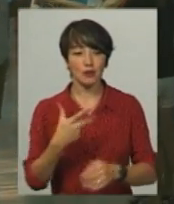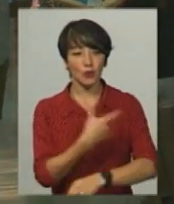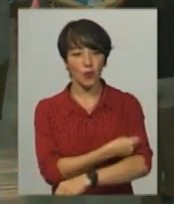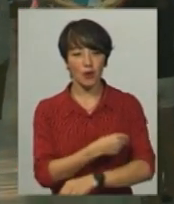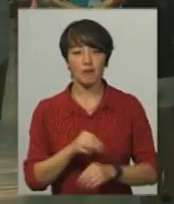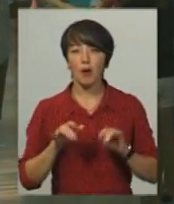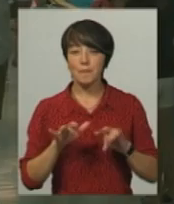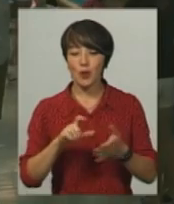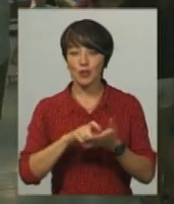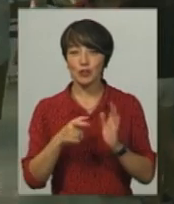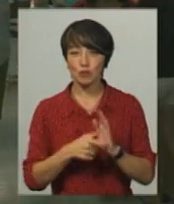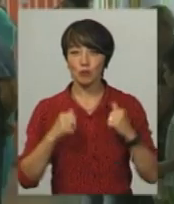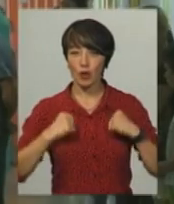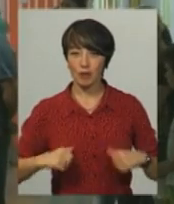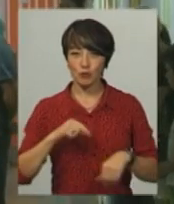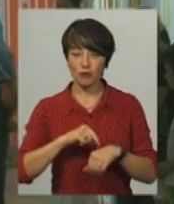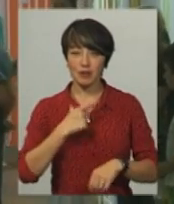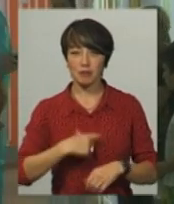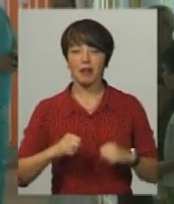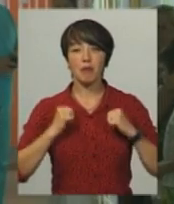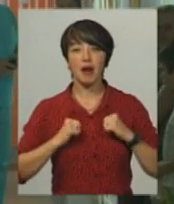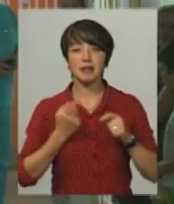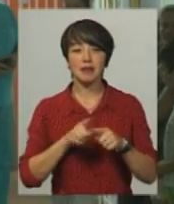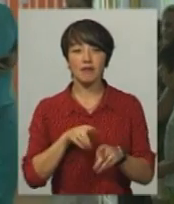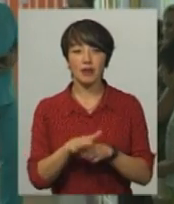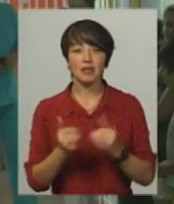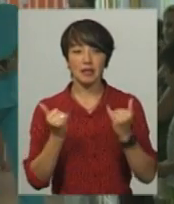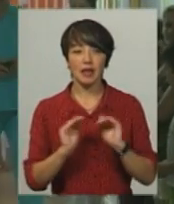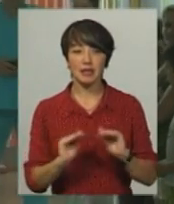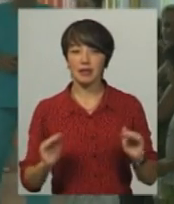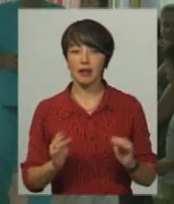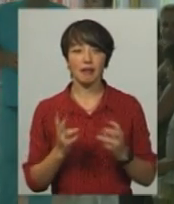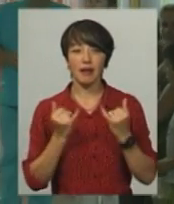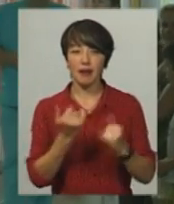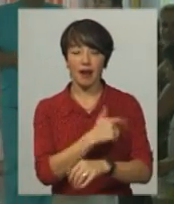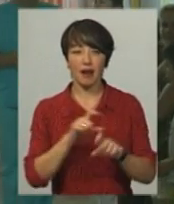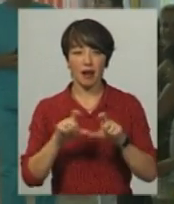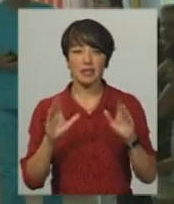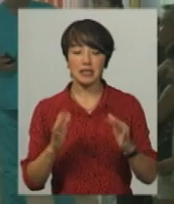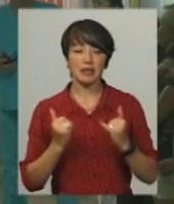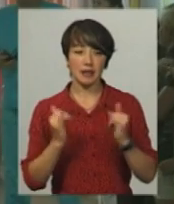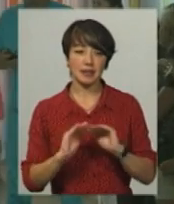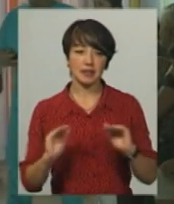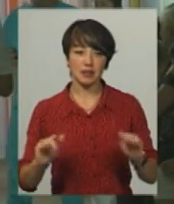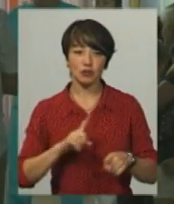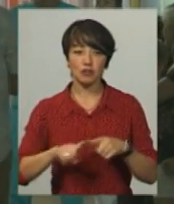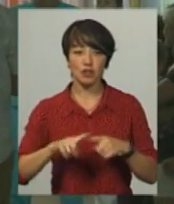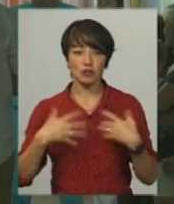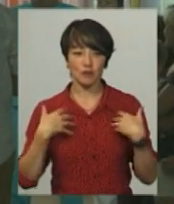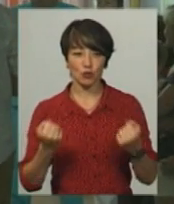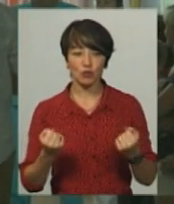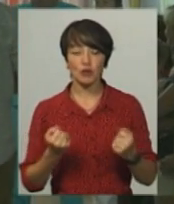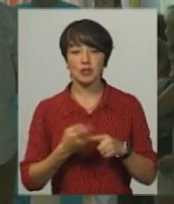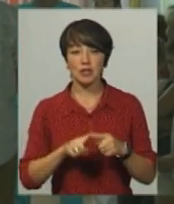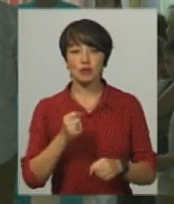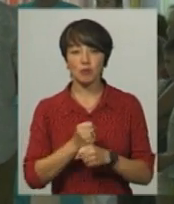В процедурній спокійніше почуваються. Ми намагалися це виконати для дітей. Не для лікарні, а тільки для дітей, аби вони швидше видужували. Коли ми